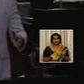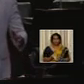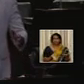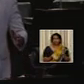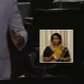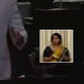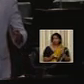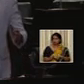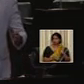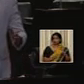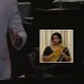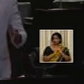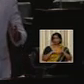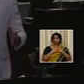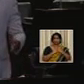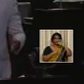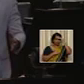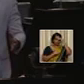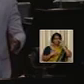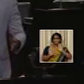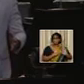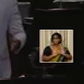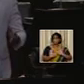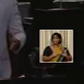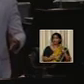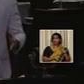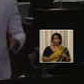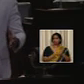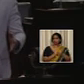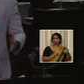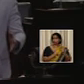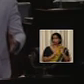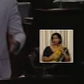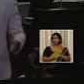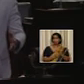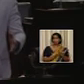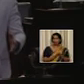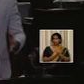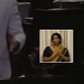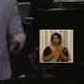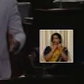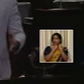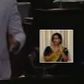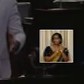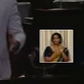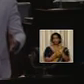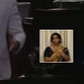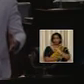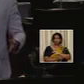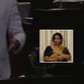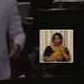मे वृत्ति समिति नायक मरदने किरीम सिद्ध करना मुखद आंडूट अवश्यला दीना विविध कंपनी लाभ